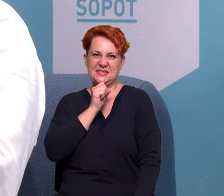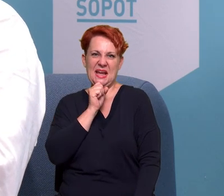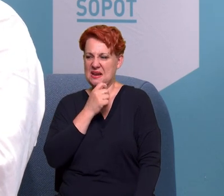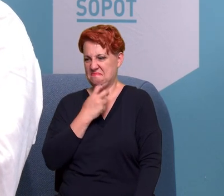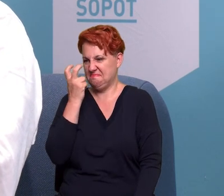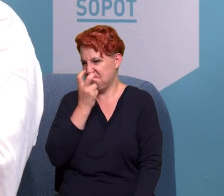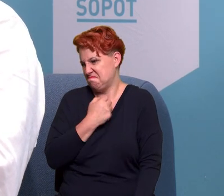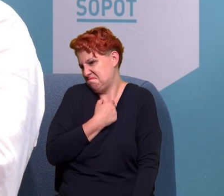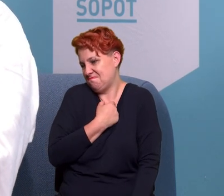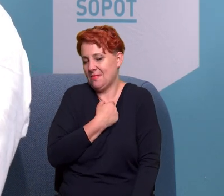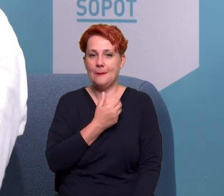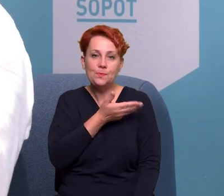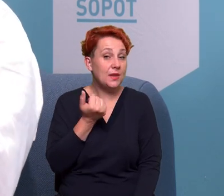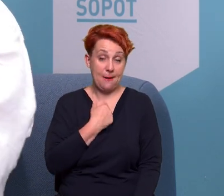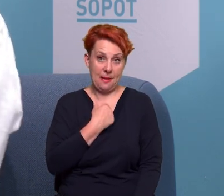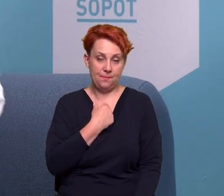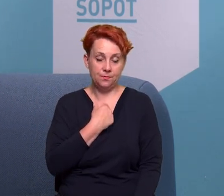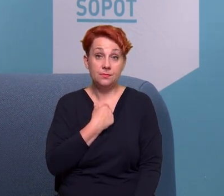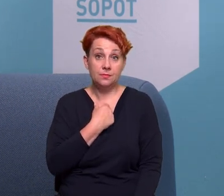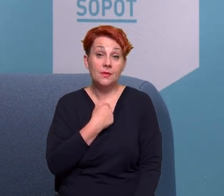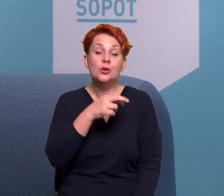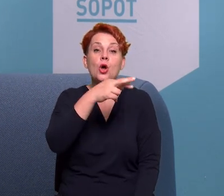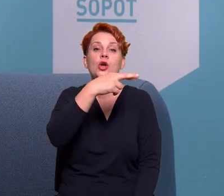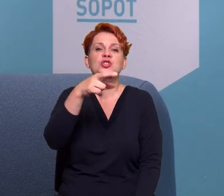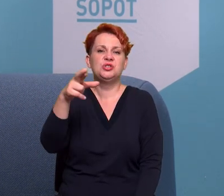nie interesuje. I to są